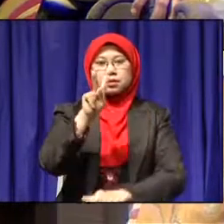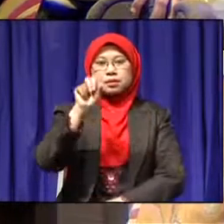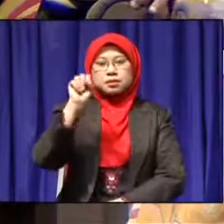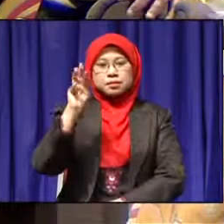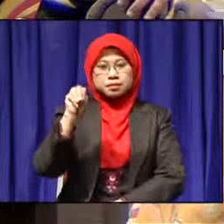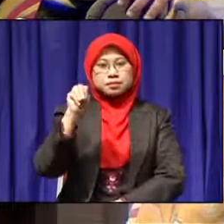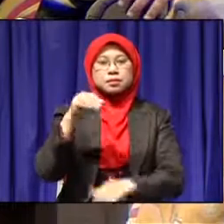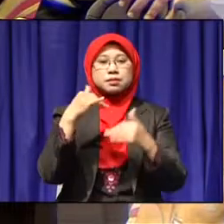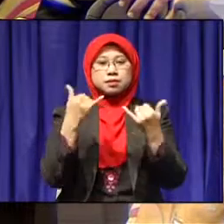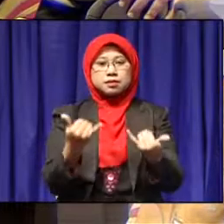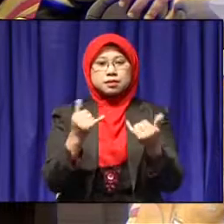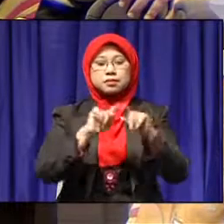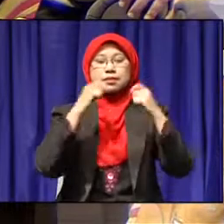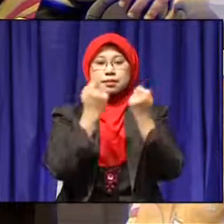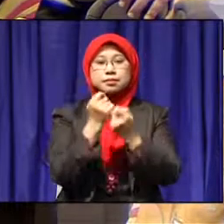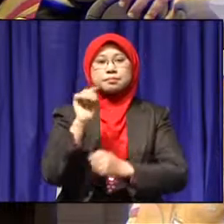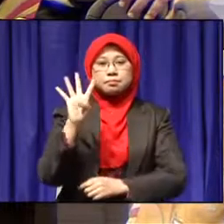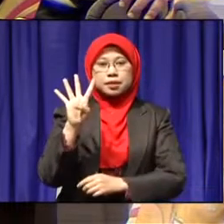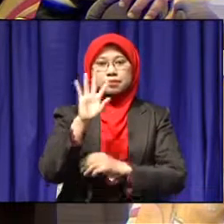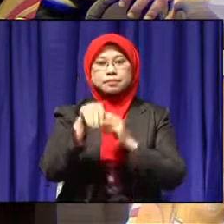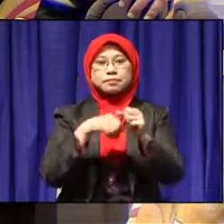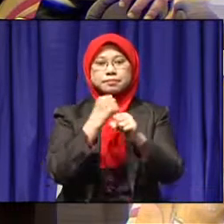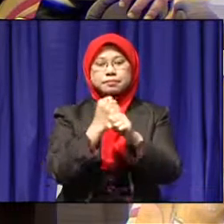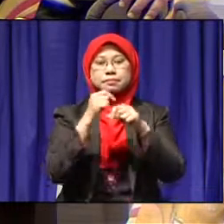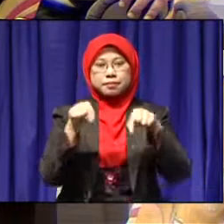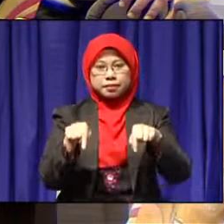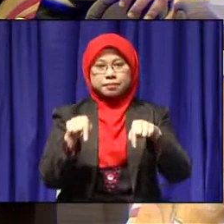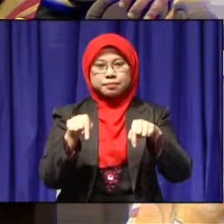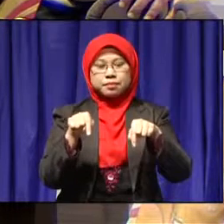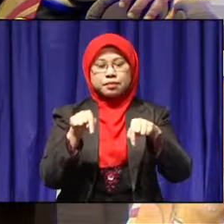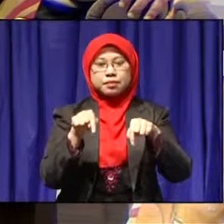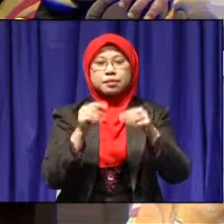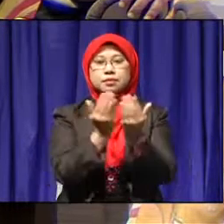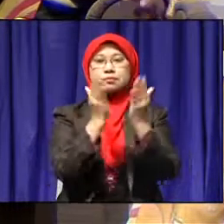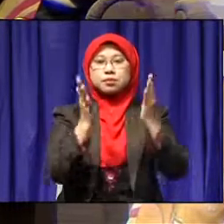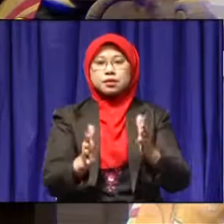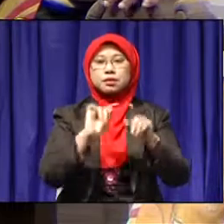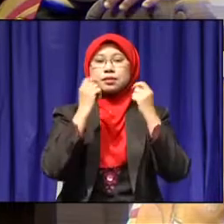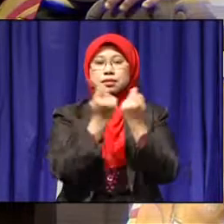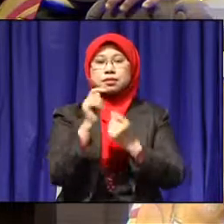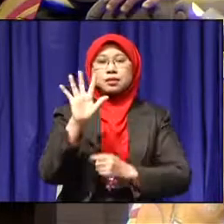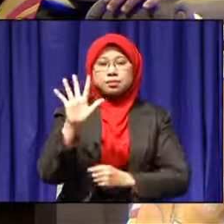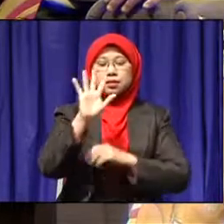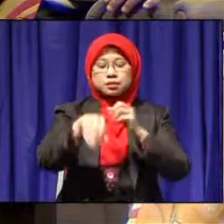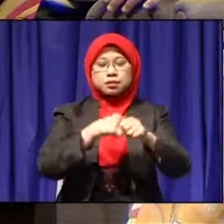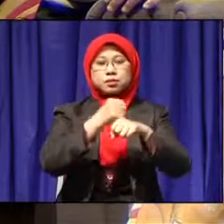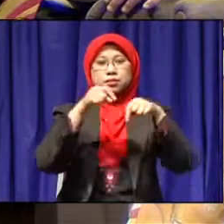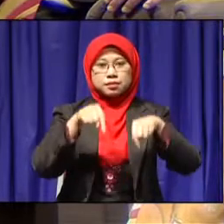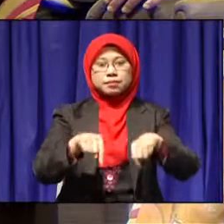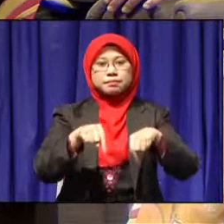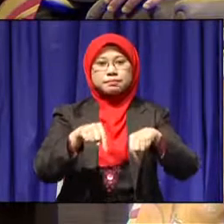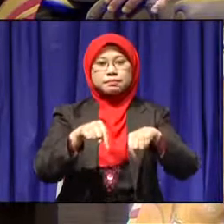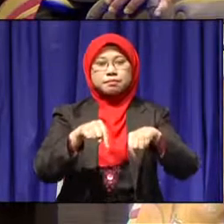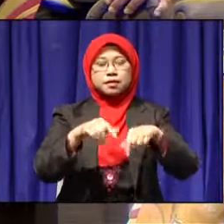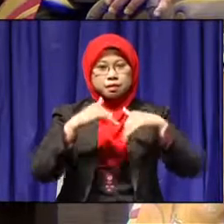sedang berada di tingkatan 4 pada tahun ini dan mode tiketnya dime pada tahun ini masih